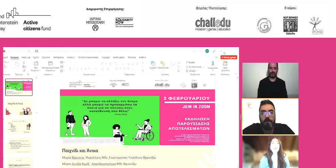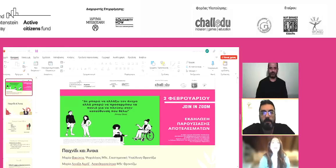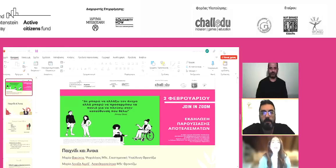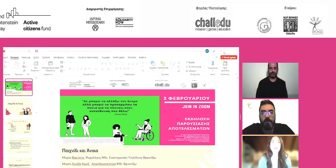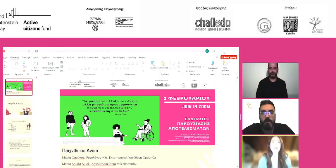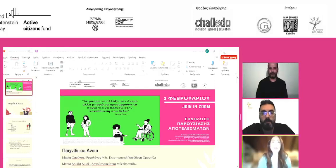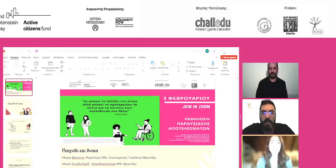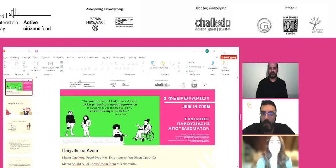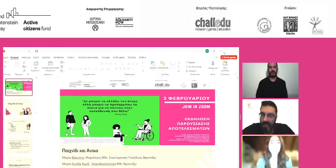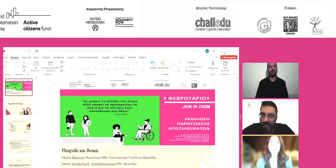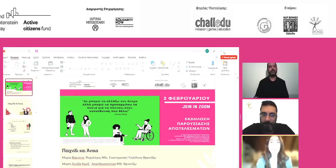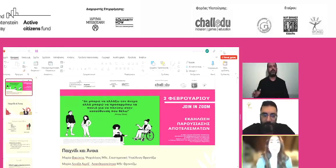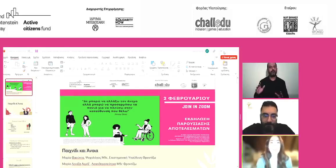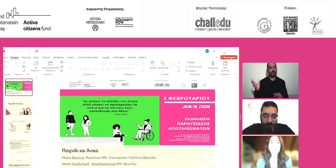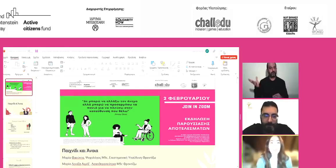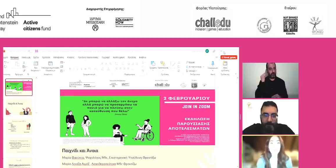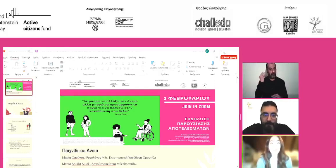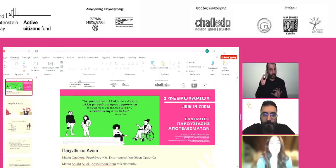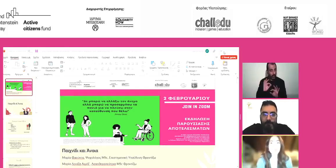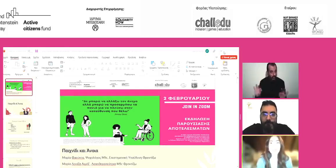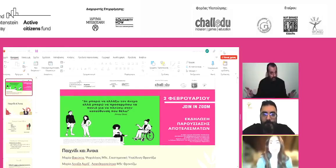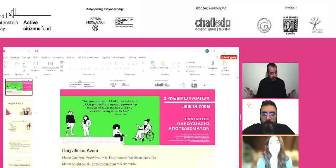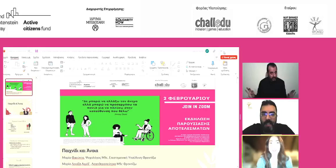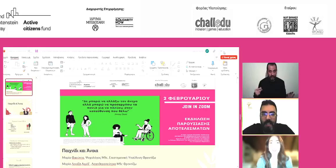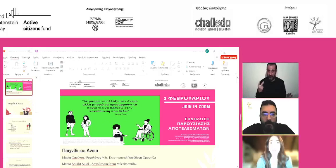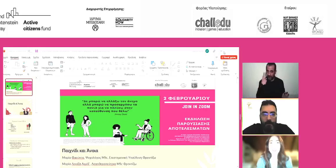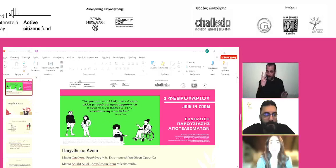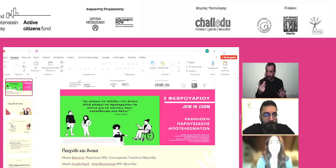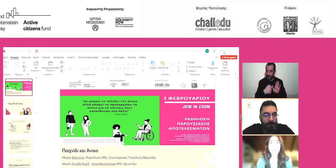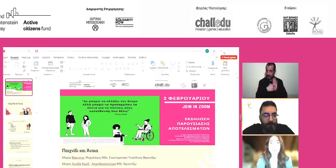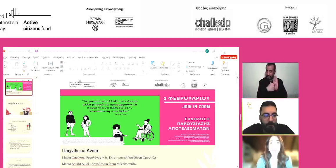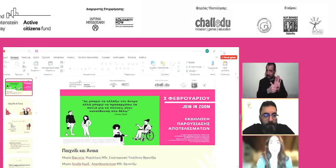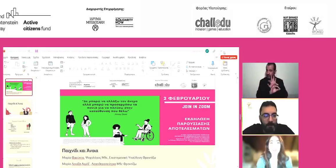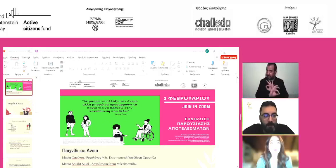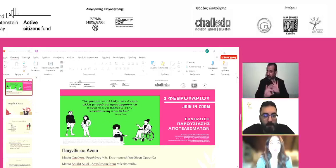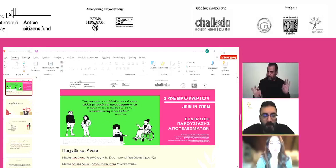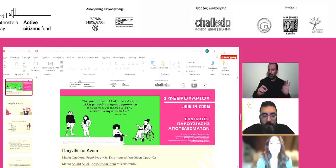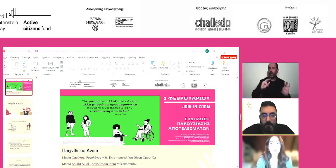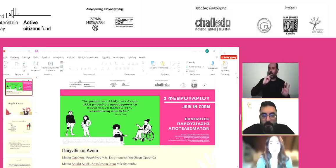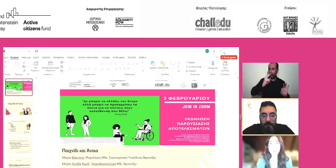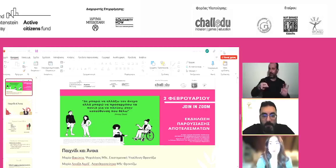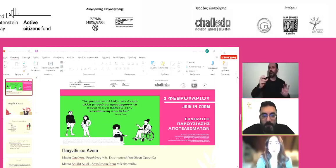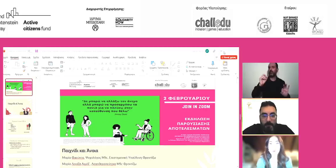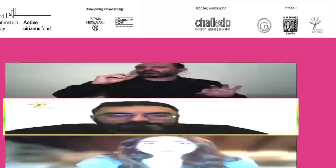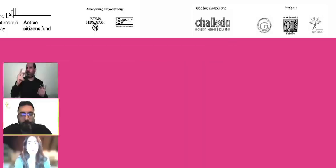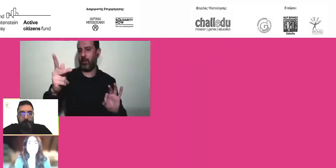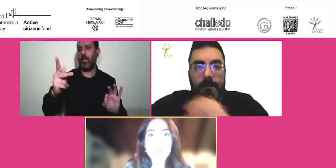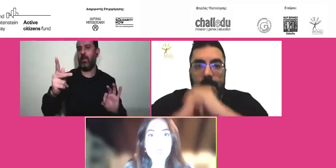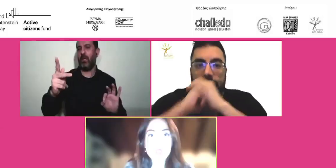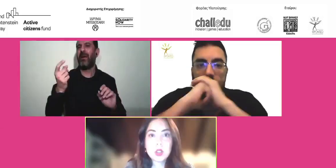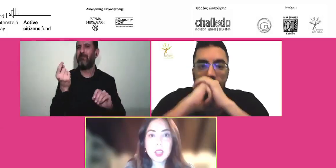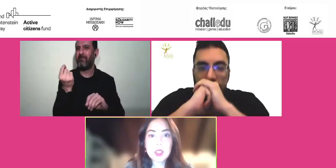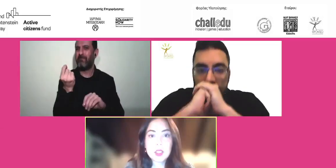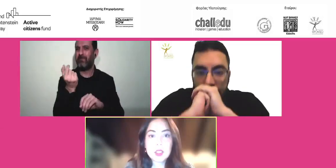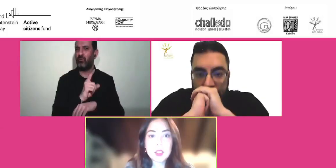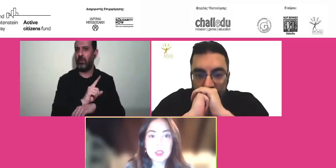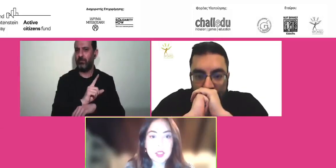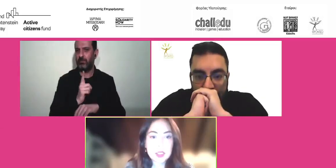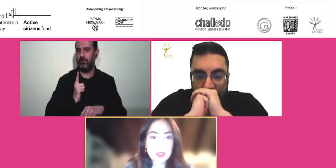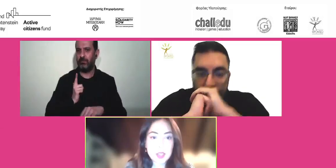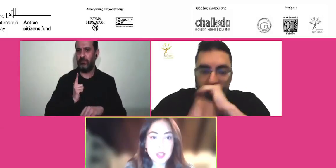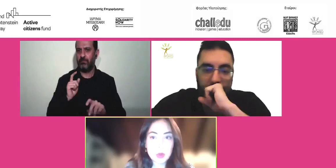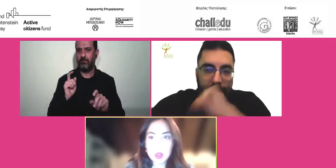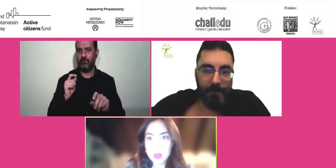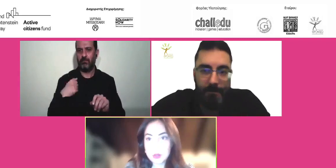Δημήτρη, με ακούτε? Ναι. Βλέπετε την παρουσίαση? Ναι, ναι. Μισό λεπτό όμως, γιατί τώρα δεν